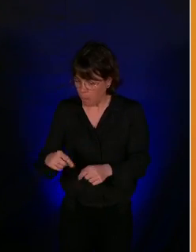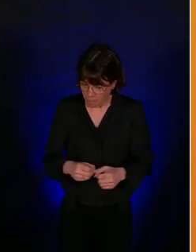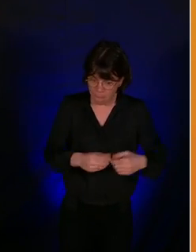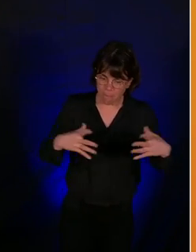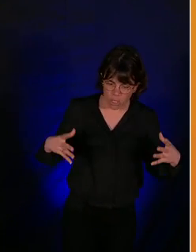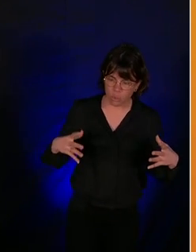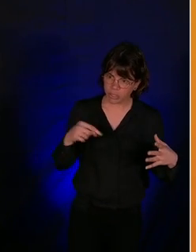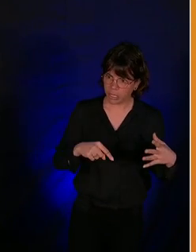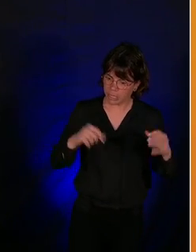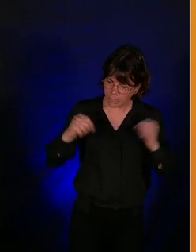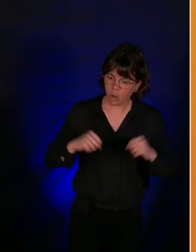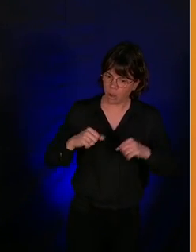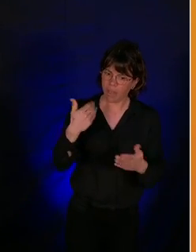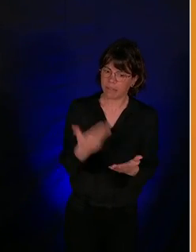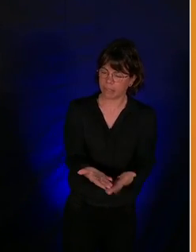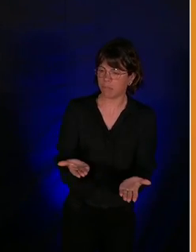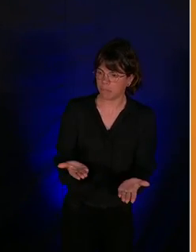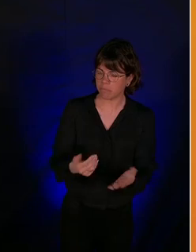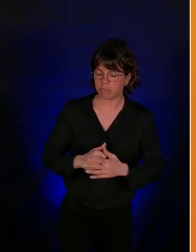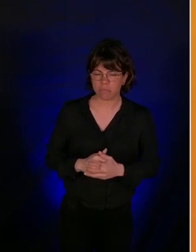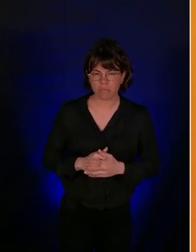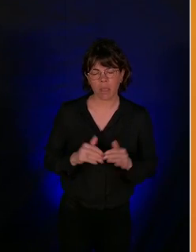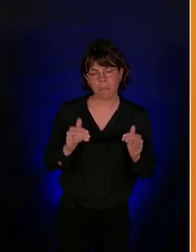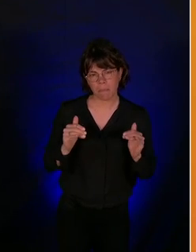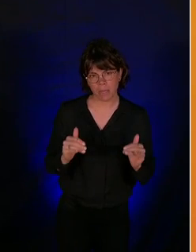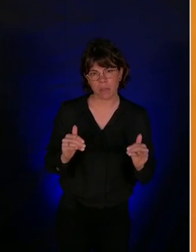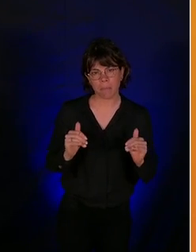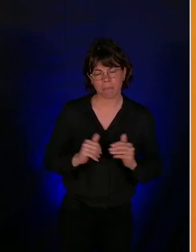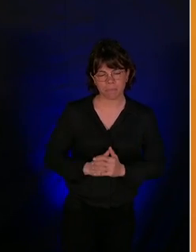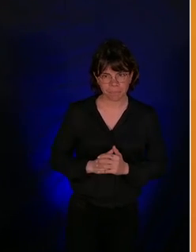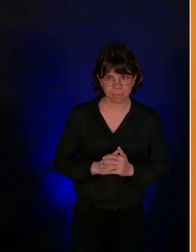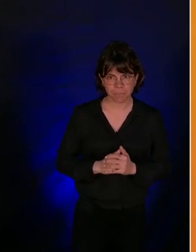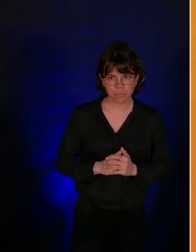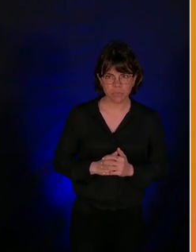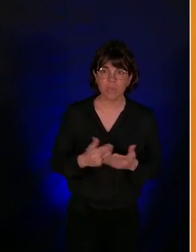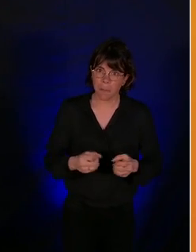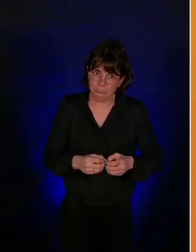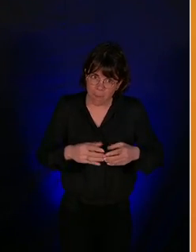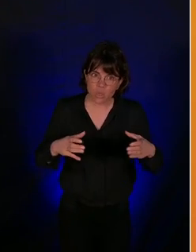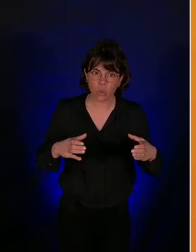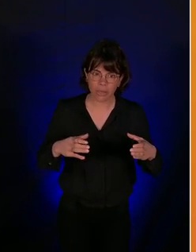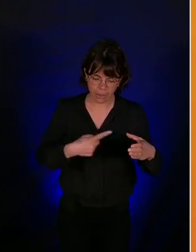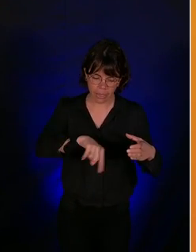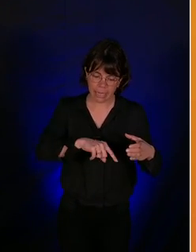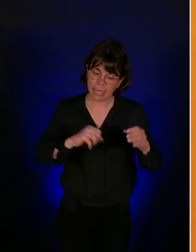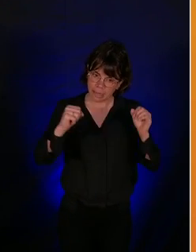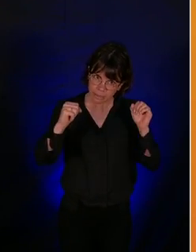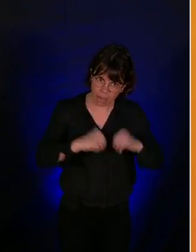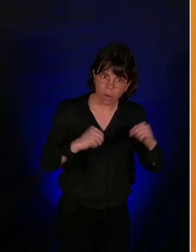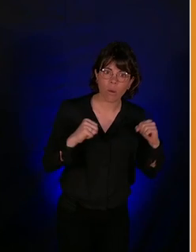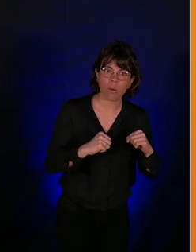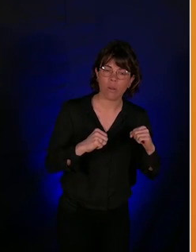est d'accord avec plus jamais ça en revanche en revanche il y a une majorité qui est d'accord sur le fait